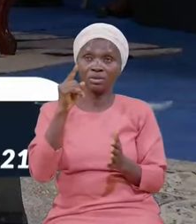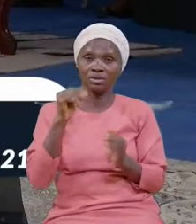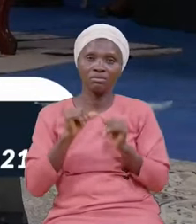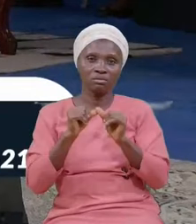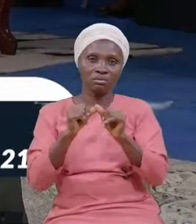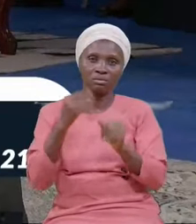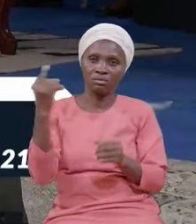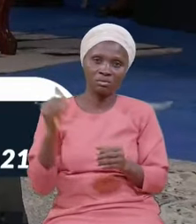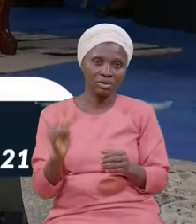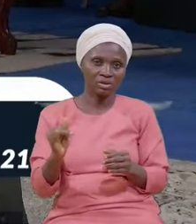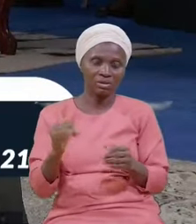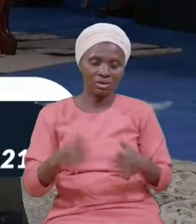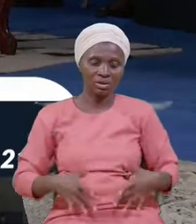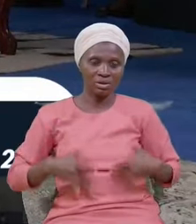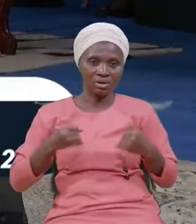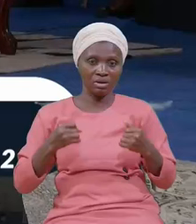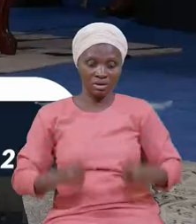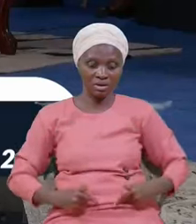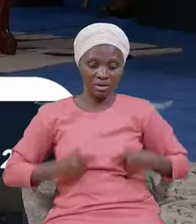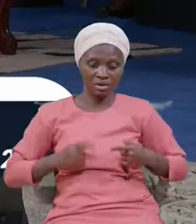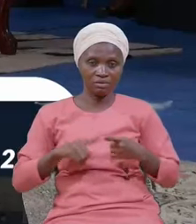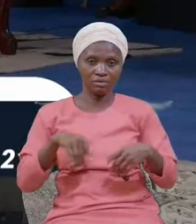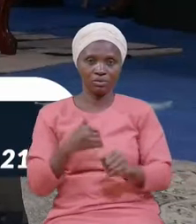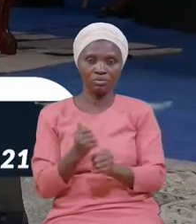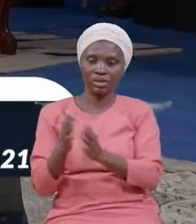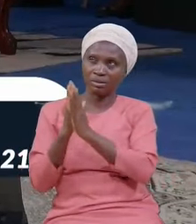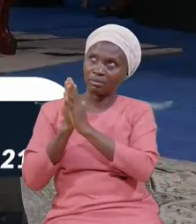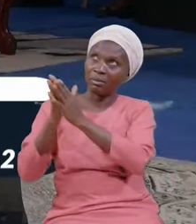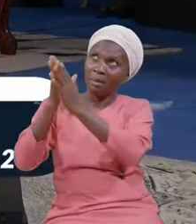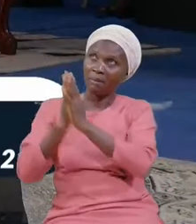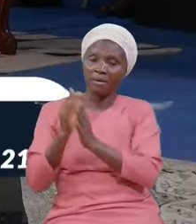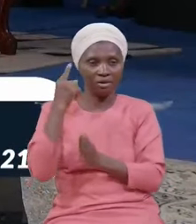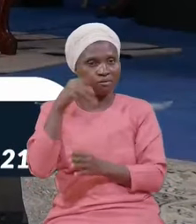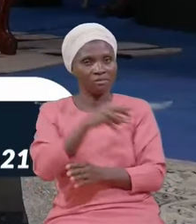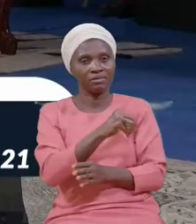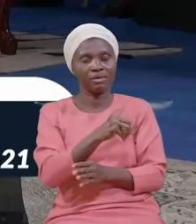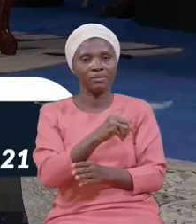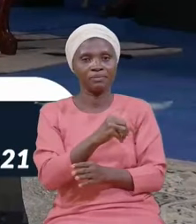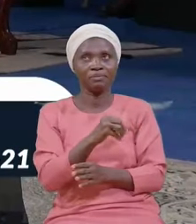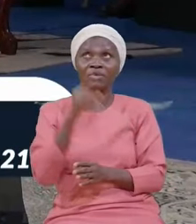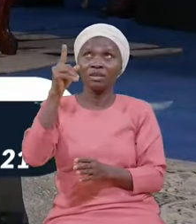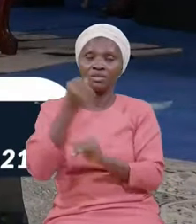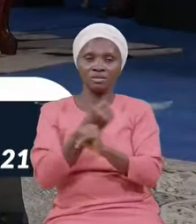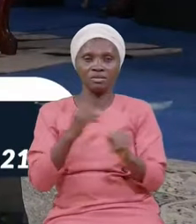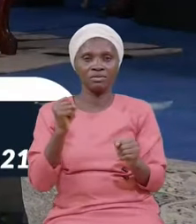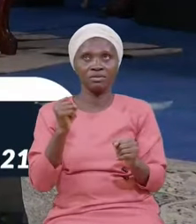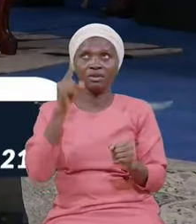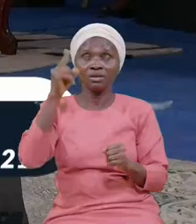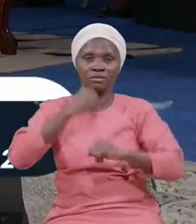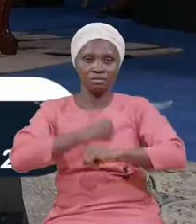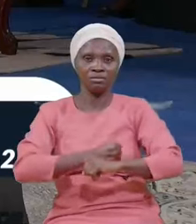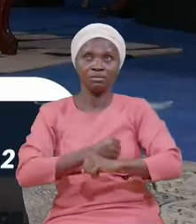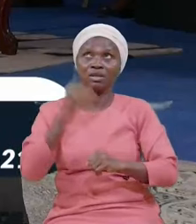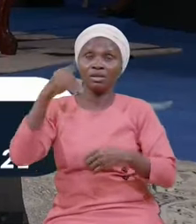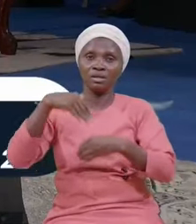C'est possible pour cela qu'il peut sauver parfaitement ceux qui s'approchent de Dieu par lui étant Dieu vivant pour intercéder en leur faveur. Il